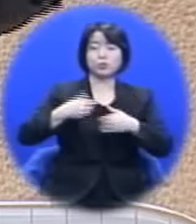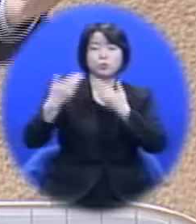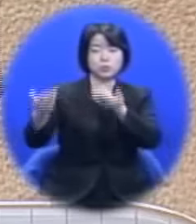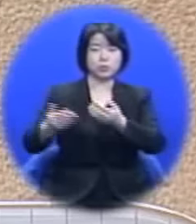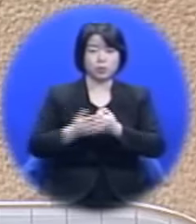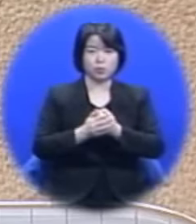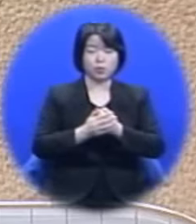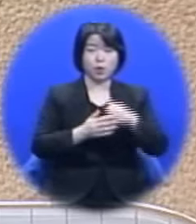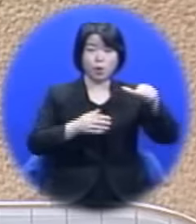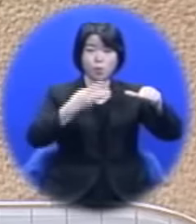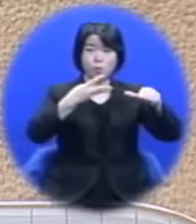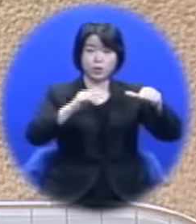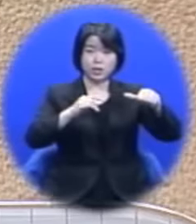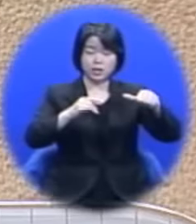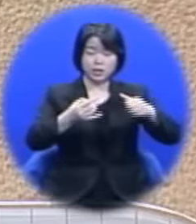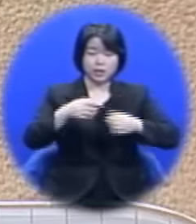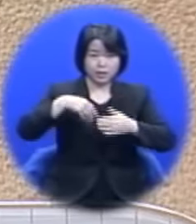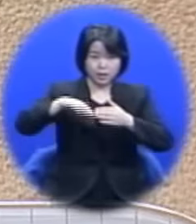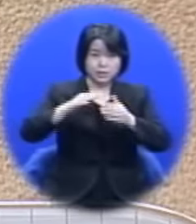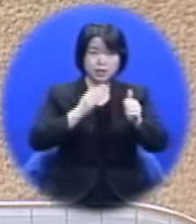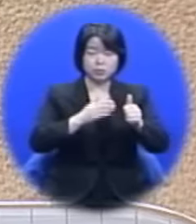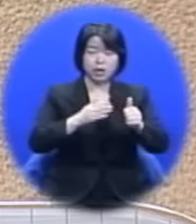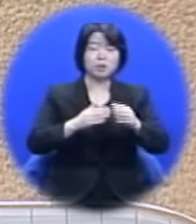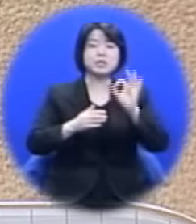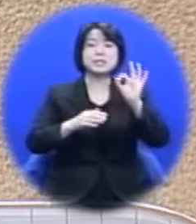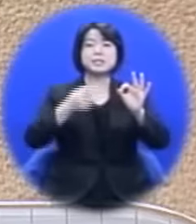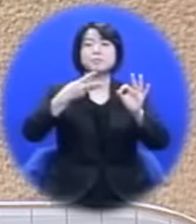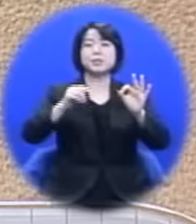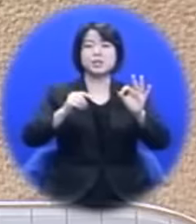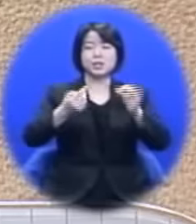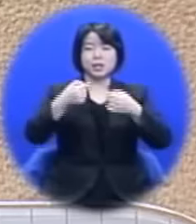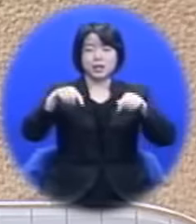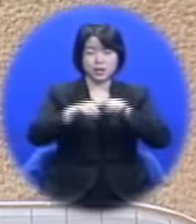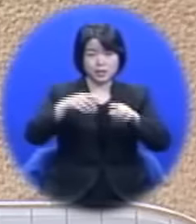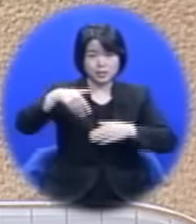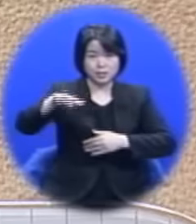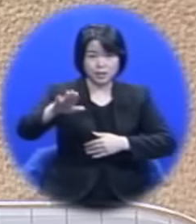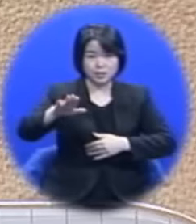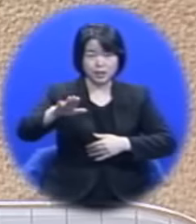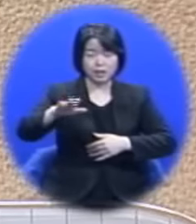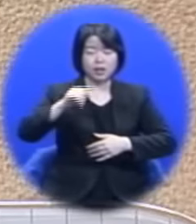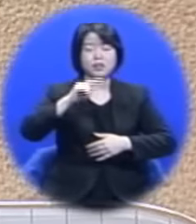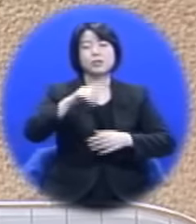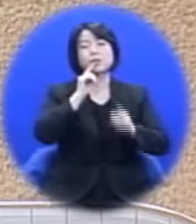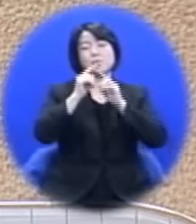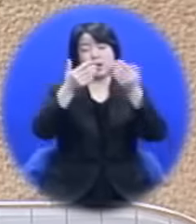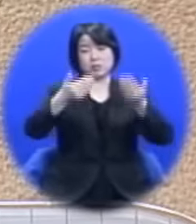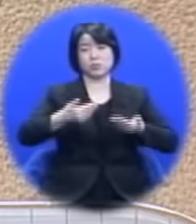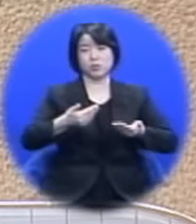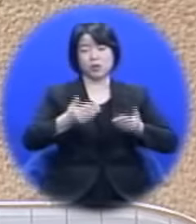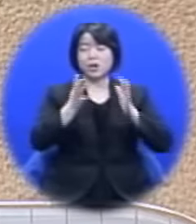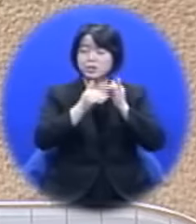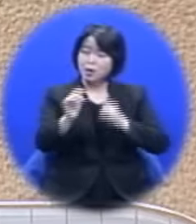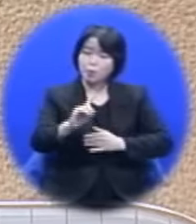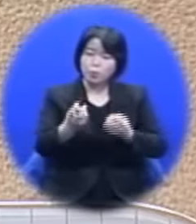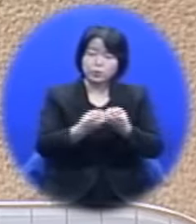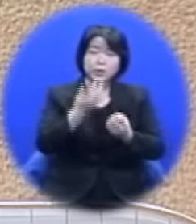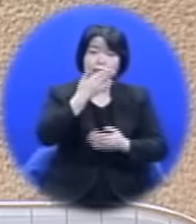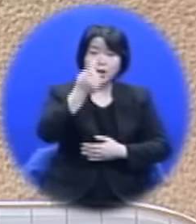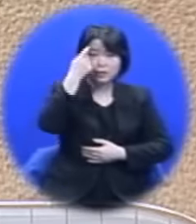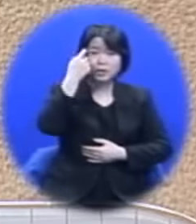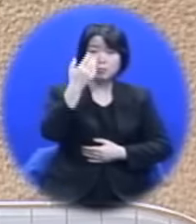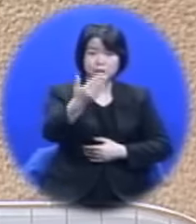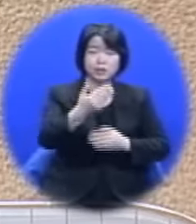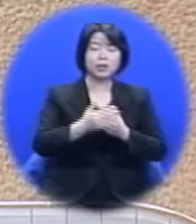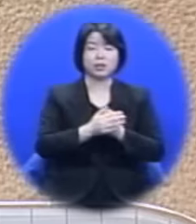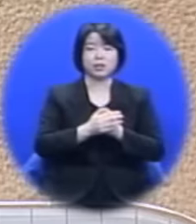심리를 같이 가주라 세상에 어떻게 그렇게 할 수 있어 사람이 근데 이렇게